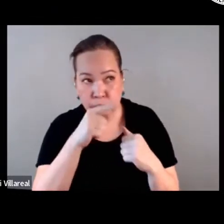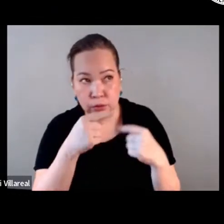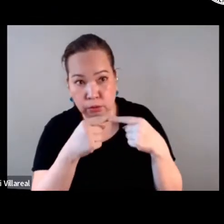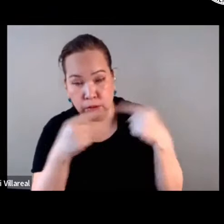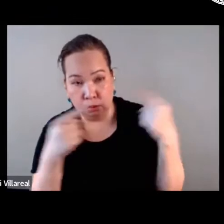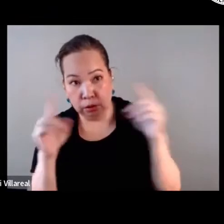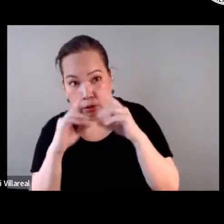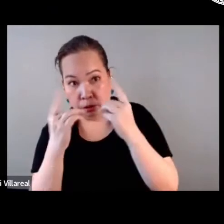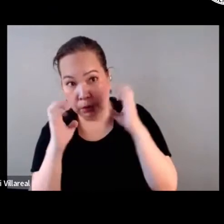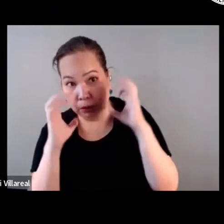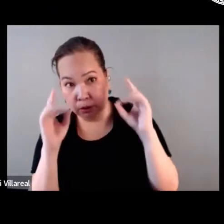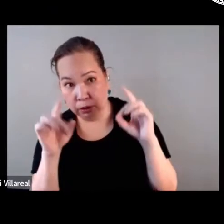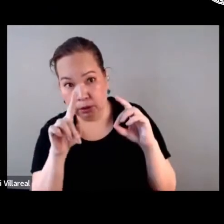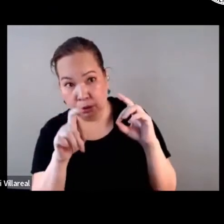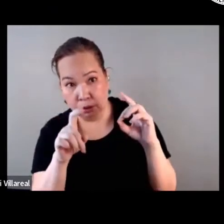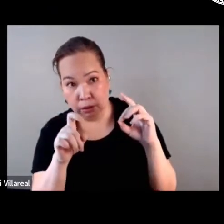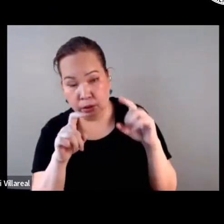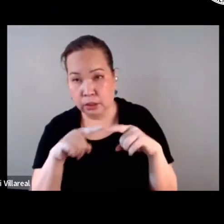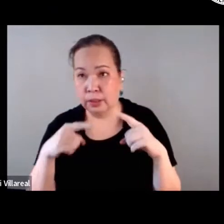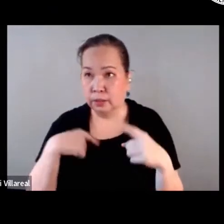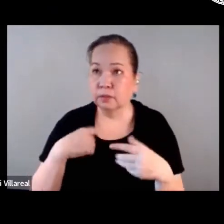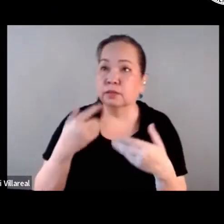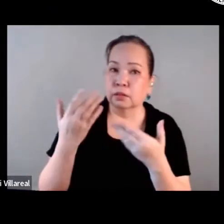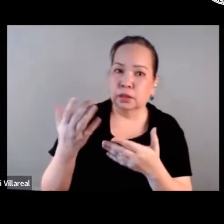Pero meron pong rekomendasyon na